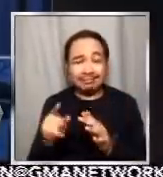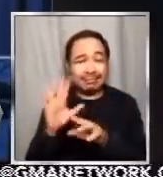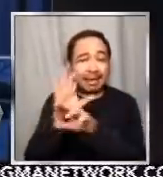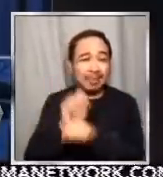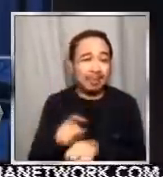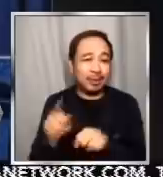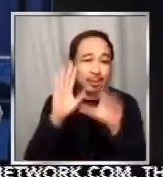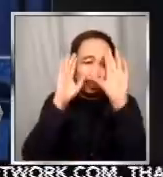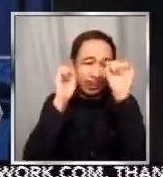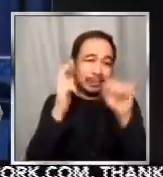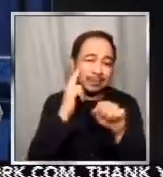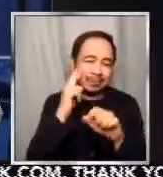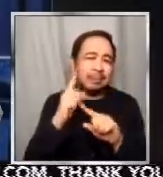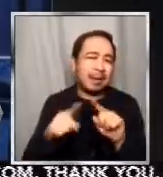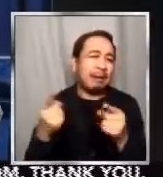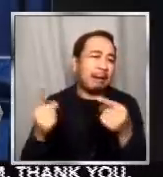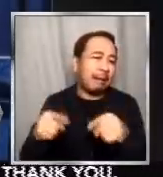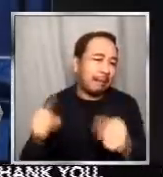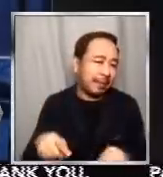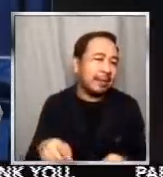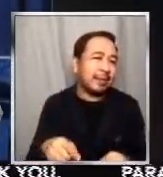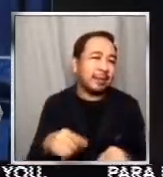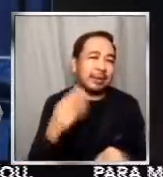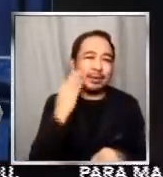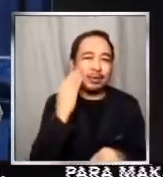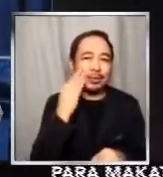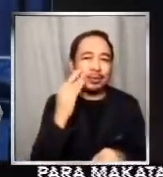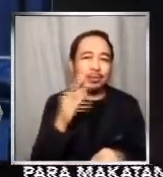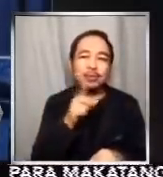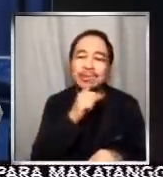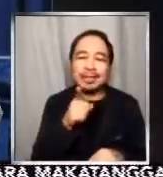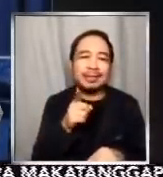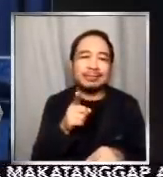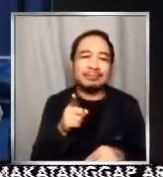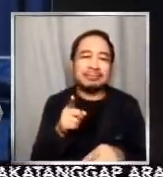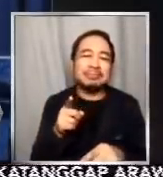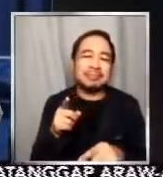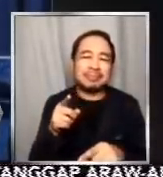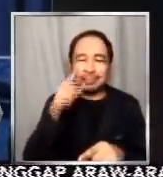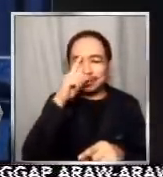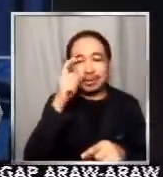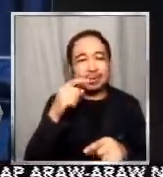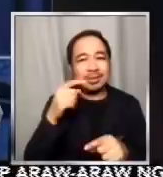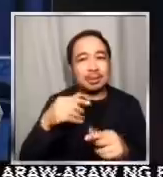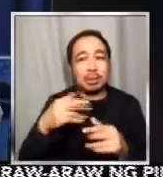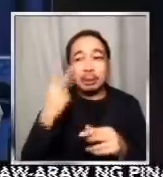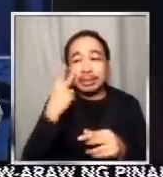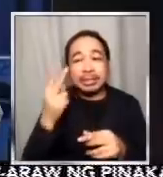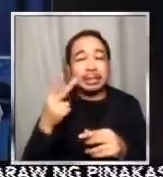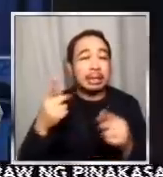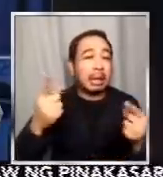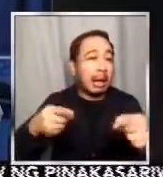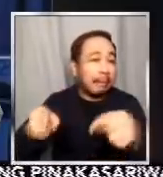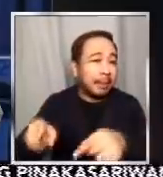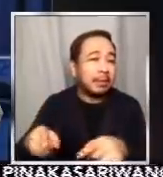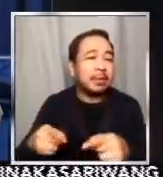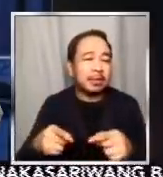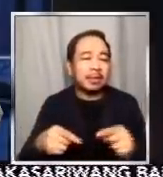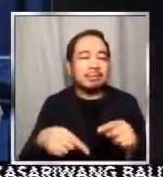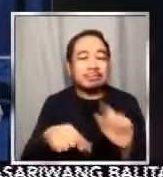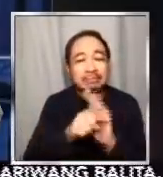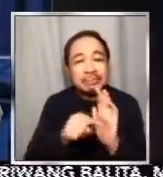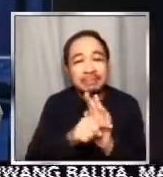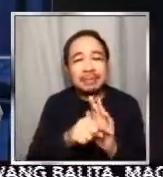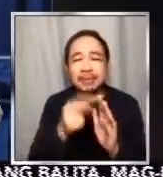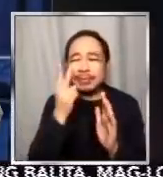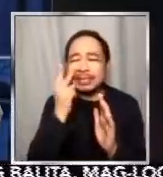na po yan nangyayari, na talagang hindi nyo pagkakait sa kanya. Na dahil sunod-sunod ang nakikita niyang trahedya, kahit papano, humanap ng dahilan, no,